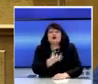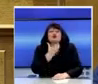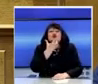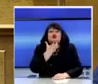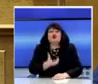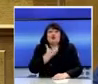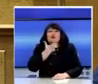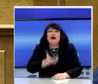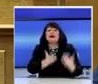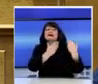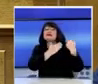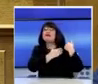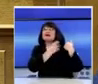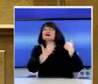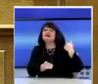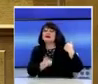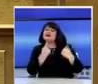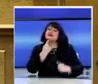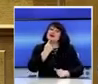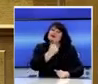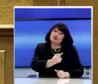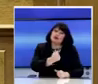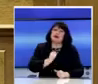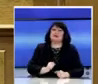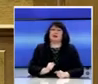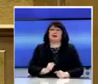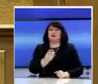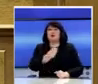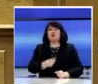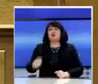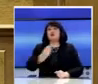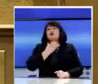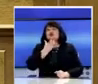ευθύνες, πολύ σοβαρές. Και γίνονται ακόμα πιο σοβαρές,